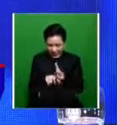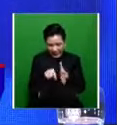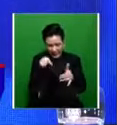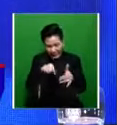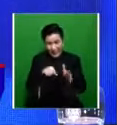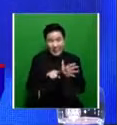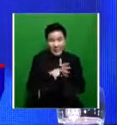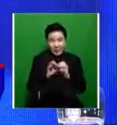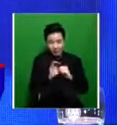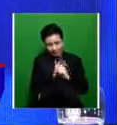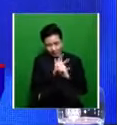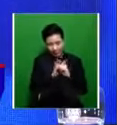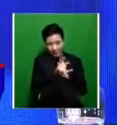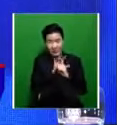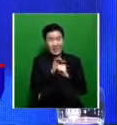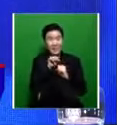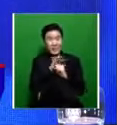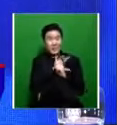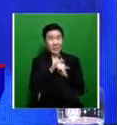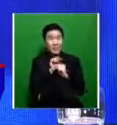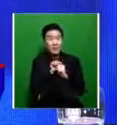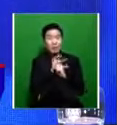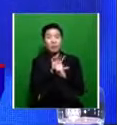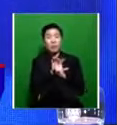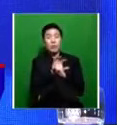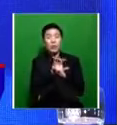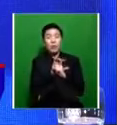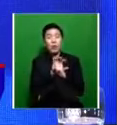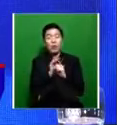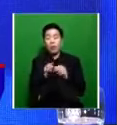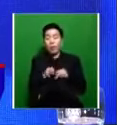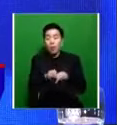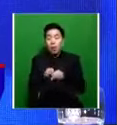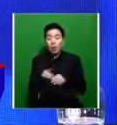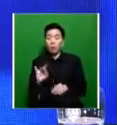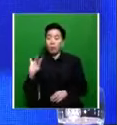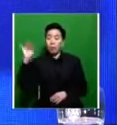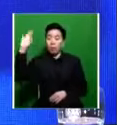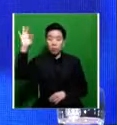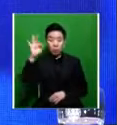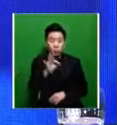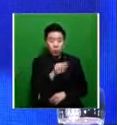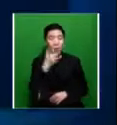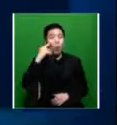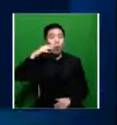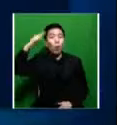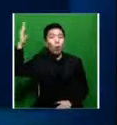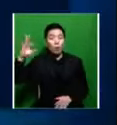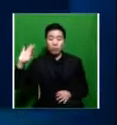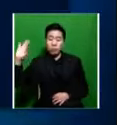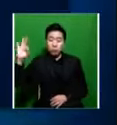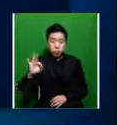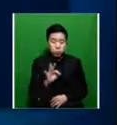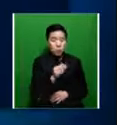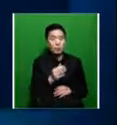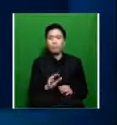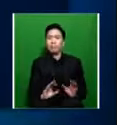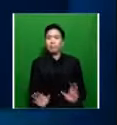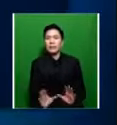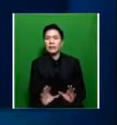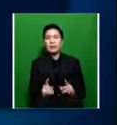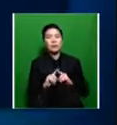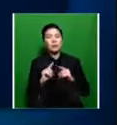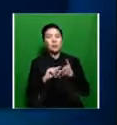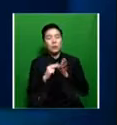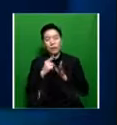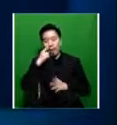ควิดนะครับไม่ใช่เป็นเชื้อไวรัสที่สามารถเดินทางล่องลอยไปตามอากาศตามลมตามภูมิต